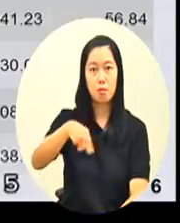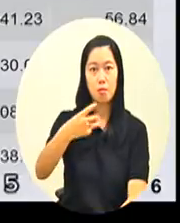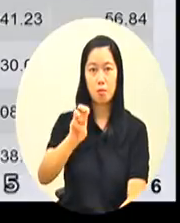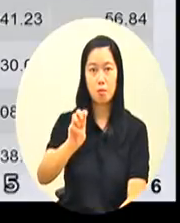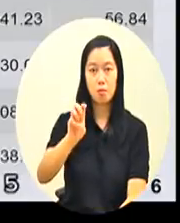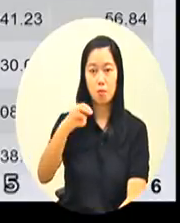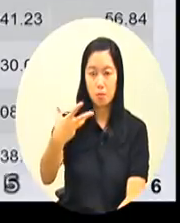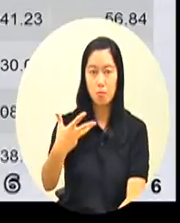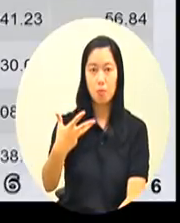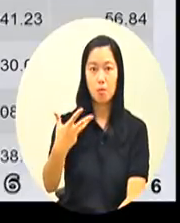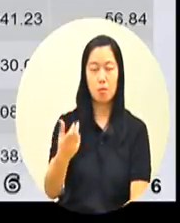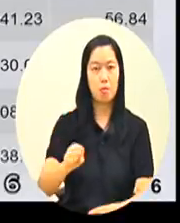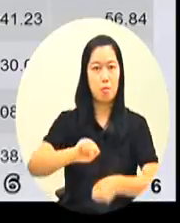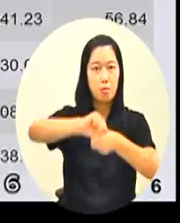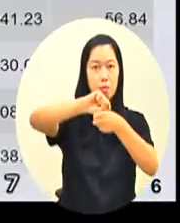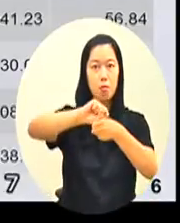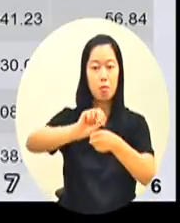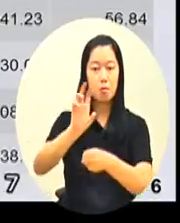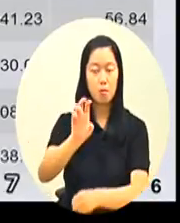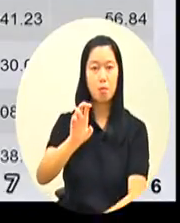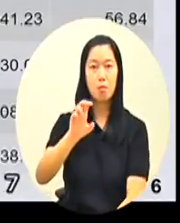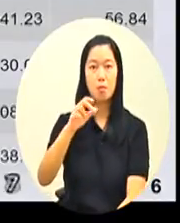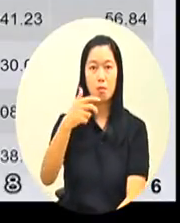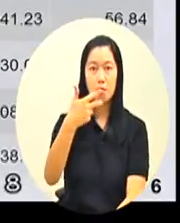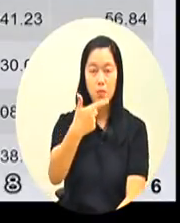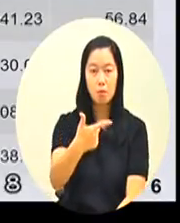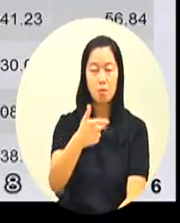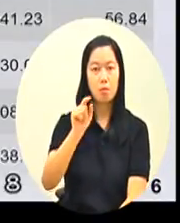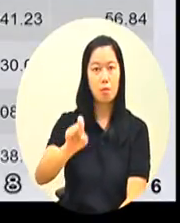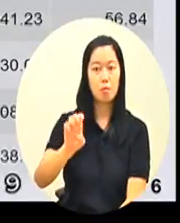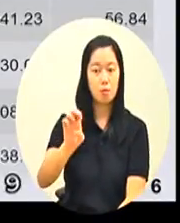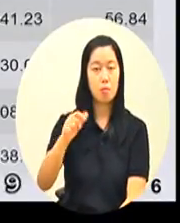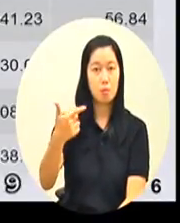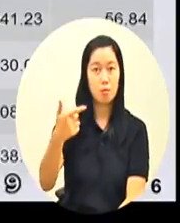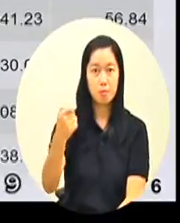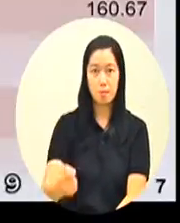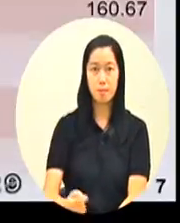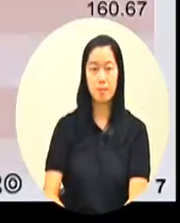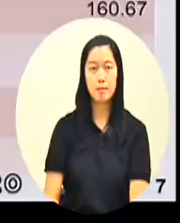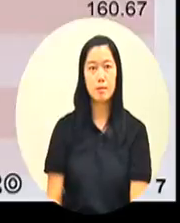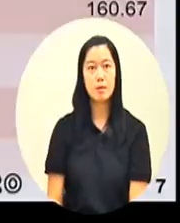1238亿足足多出了86.46亿。